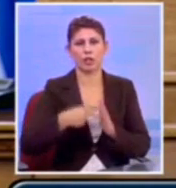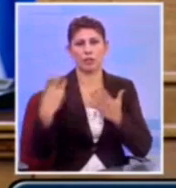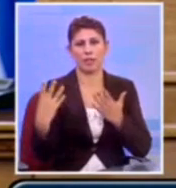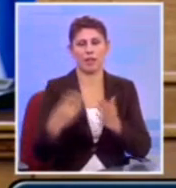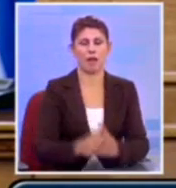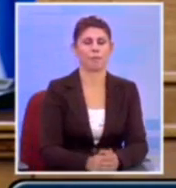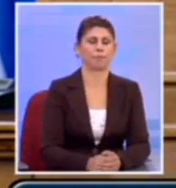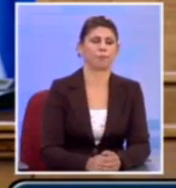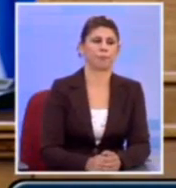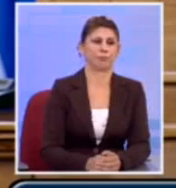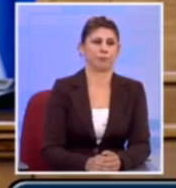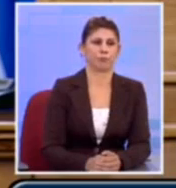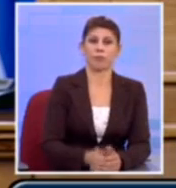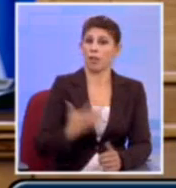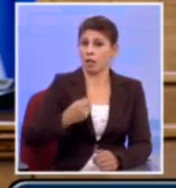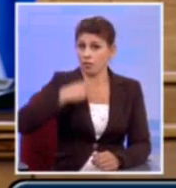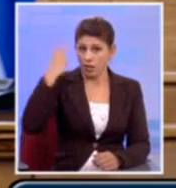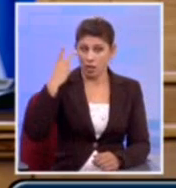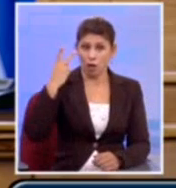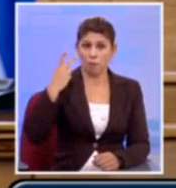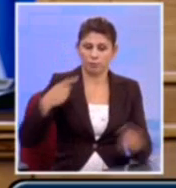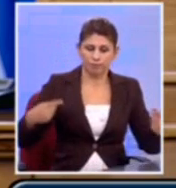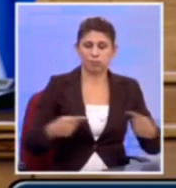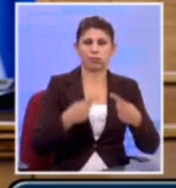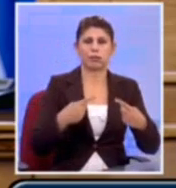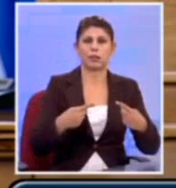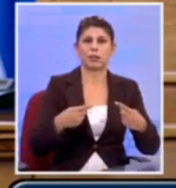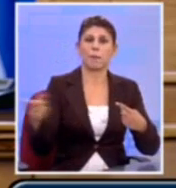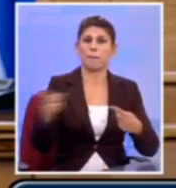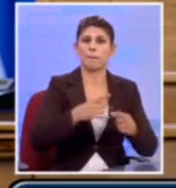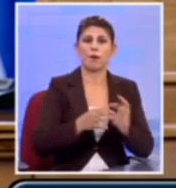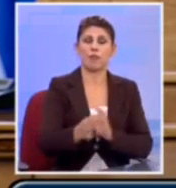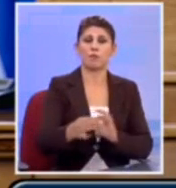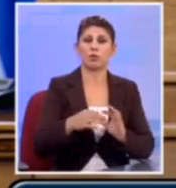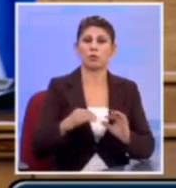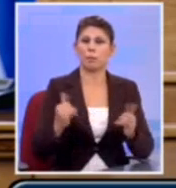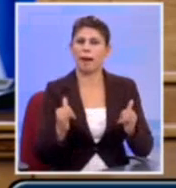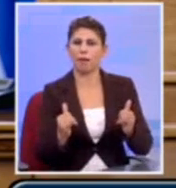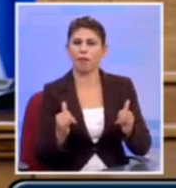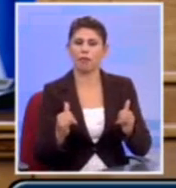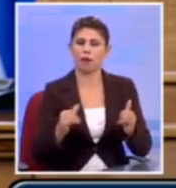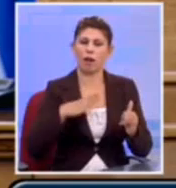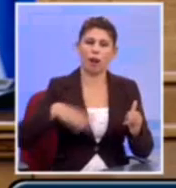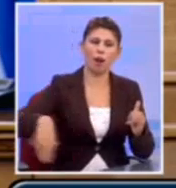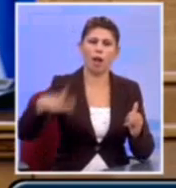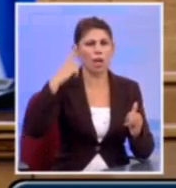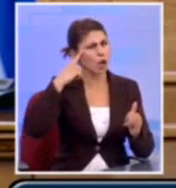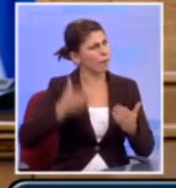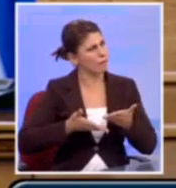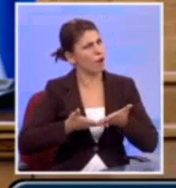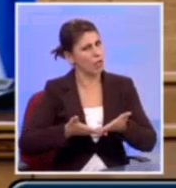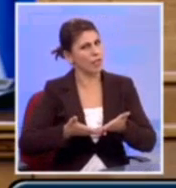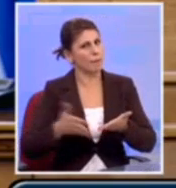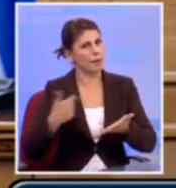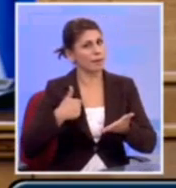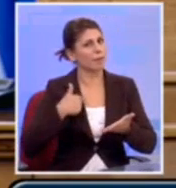2009. Έχει δικαίωμα να συγκρουστεί με αυτούς που εφάρμοσαν το παιχνίδι «Ο λαός θα νομίζει ότι τον βοηθάμε